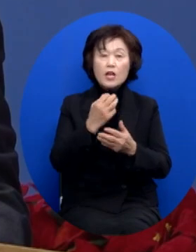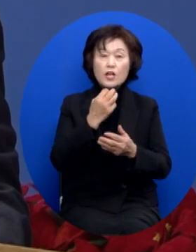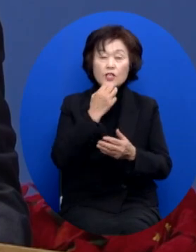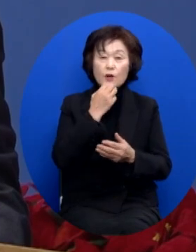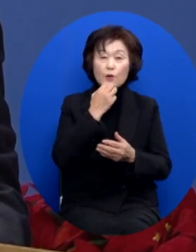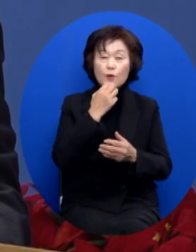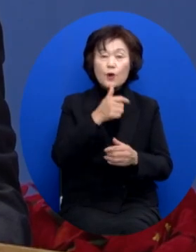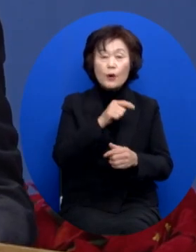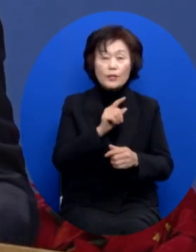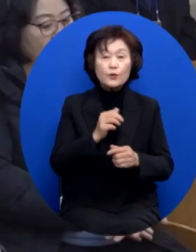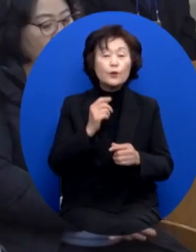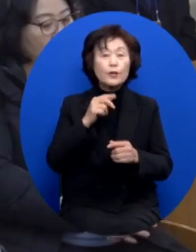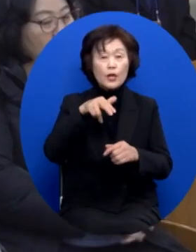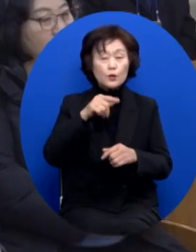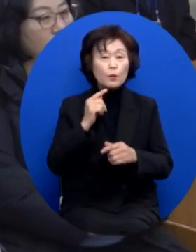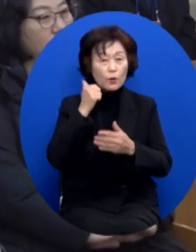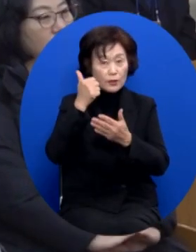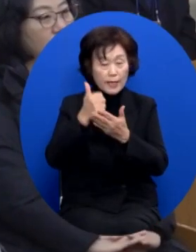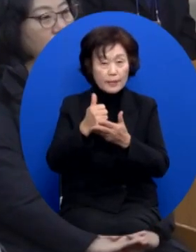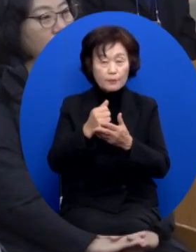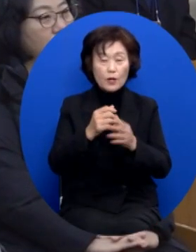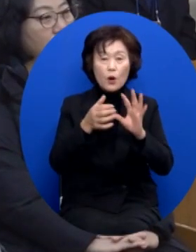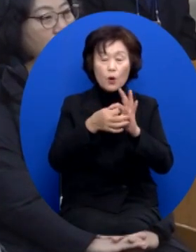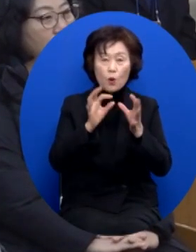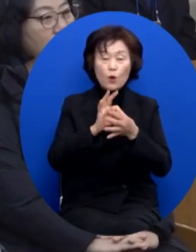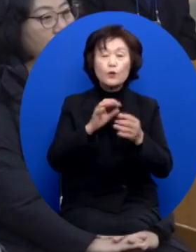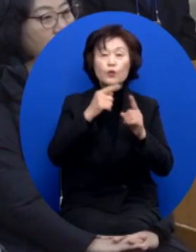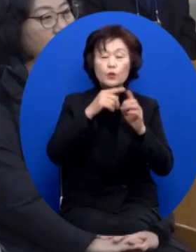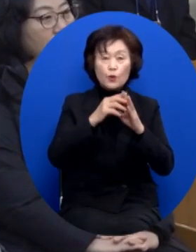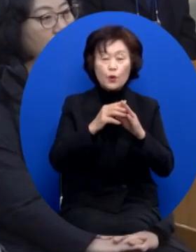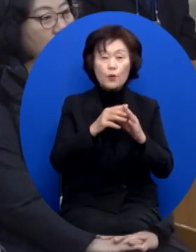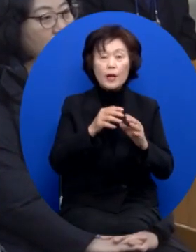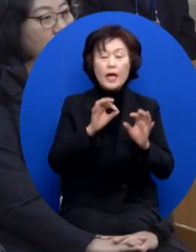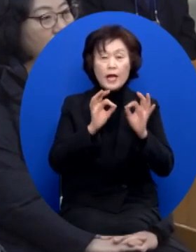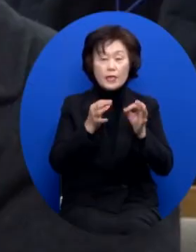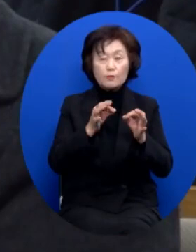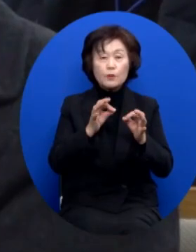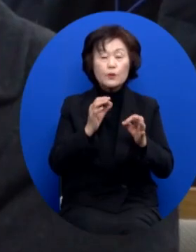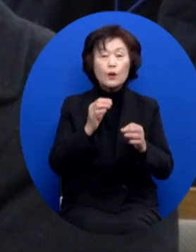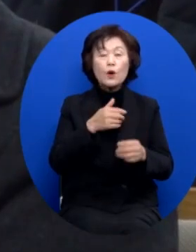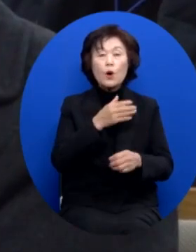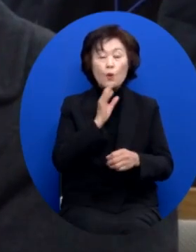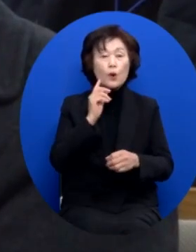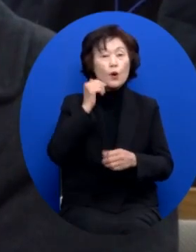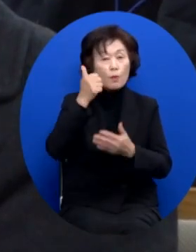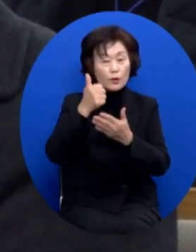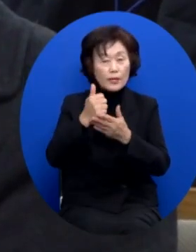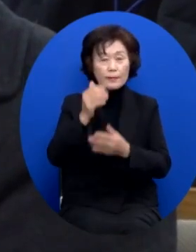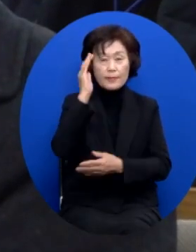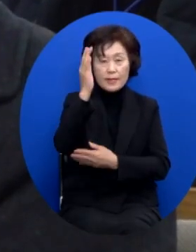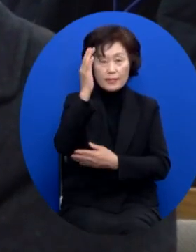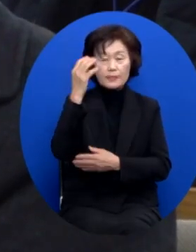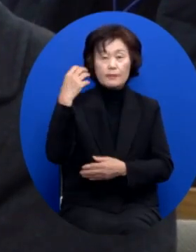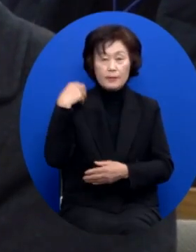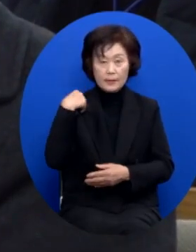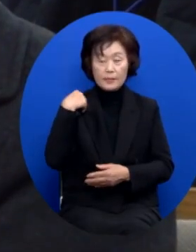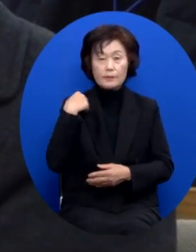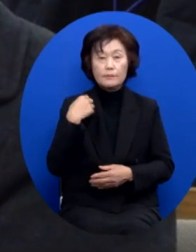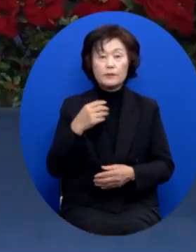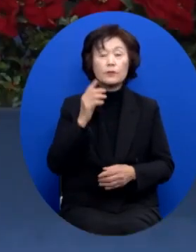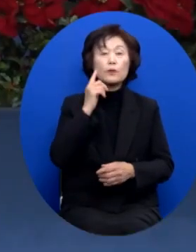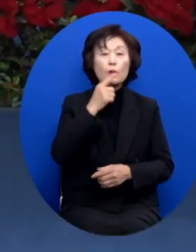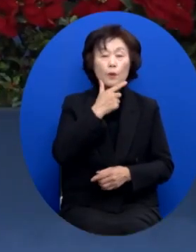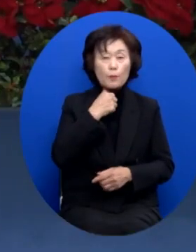서울광염교회 조현삼 목사, 오륜교회 김은호 원로 목사가 강사로 나섰습니다. 이들은 복음에